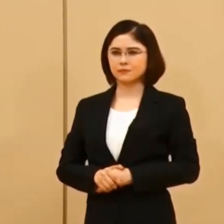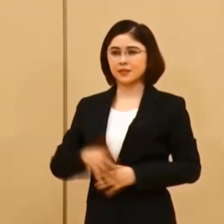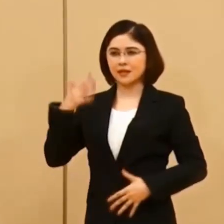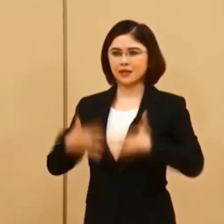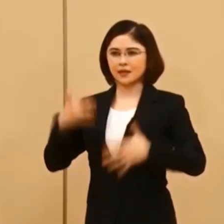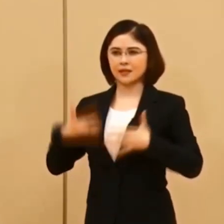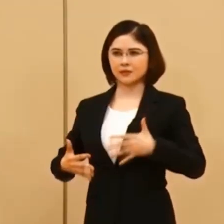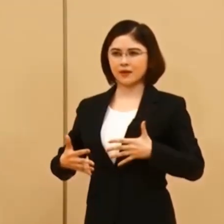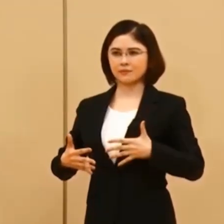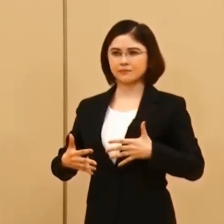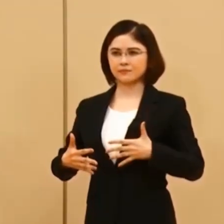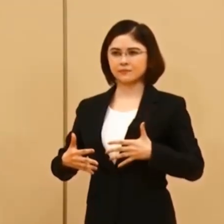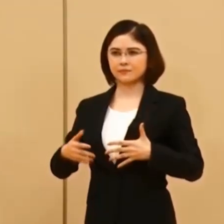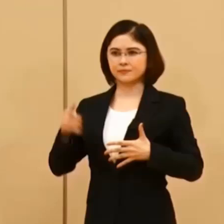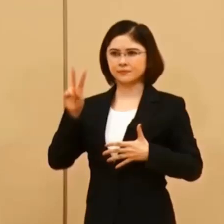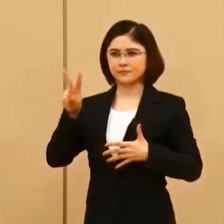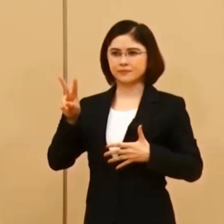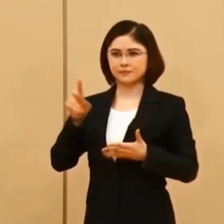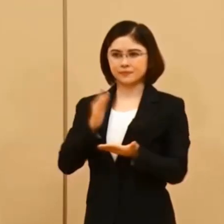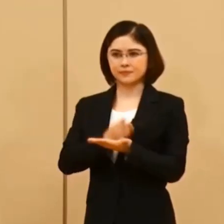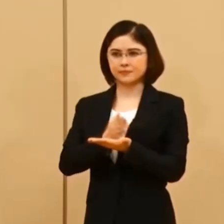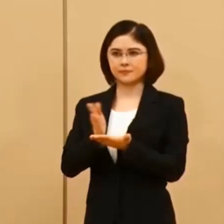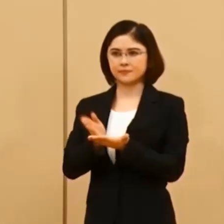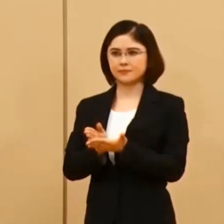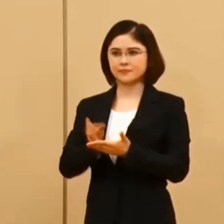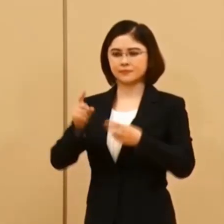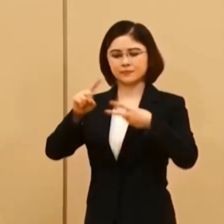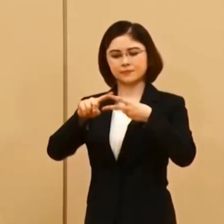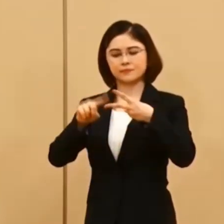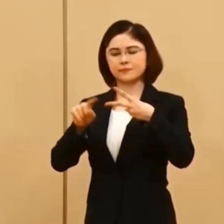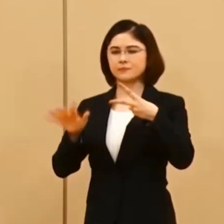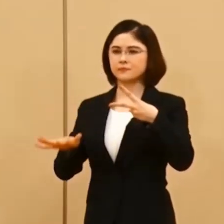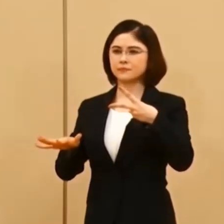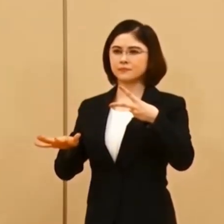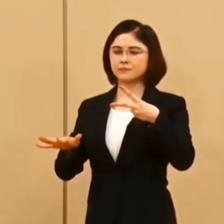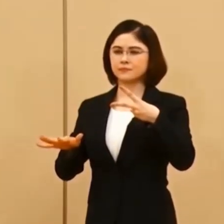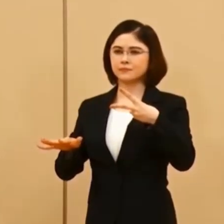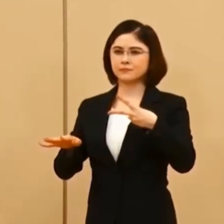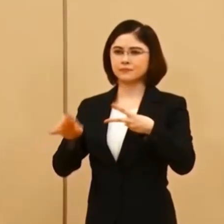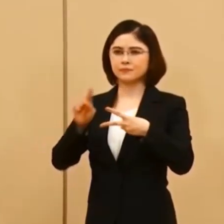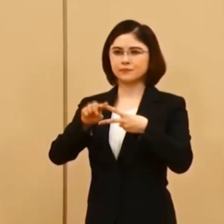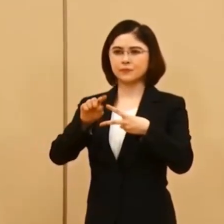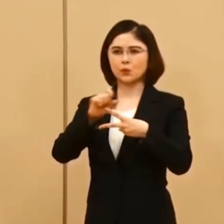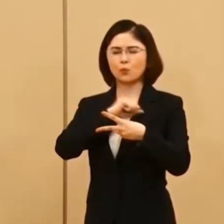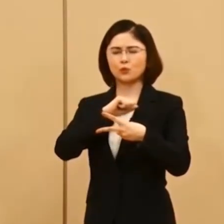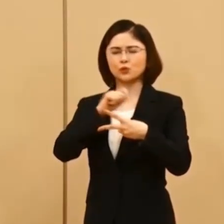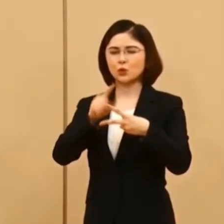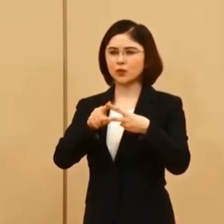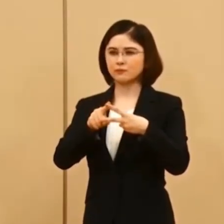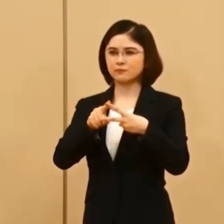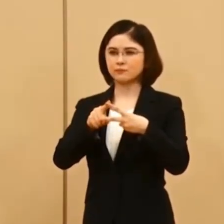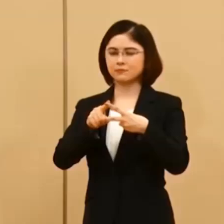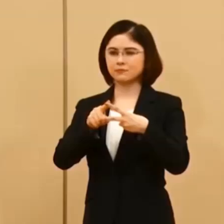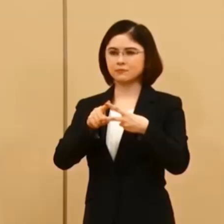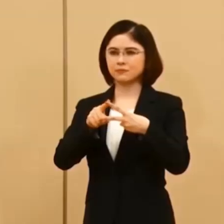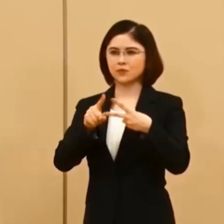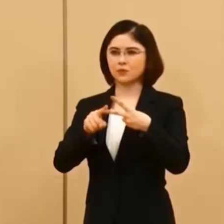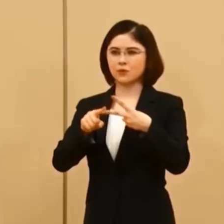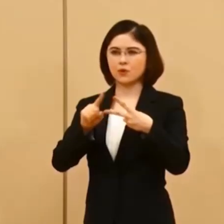映画には2種類あります面白い映画と